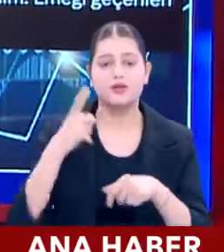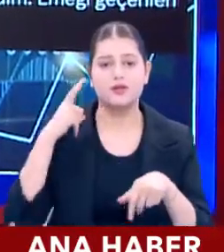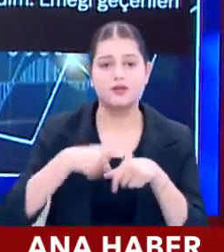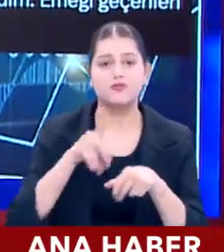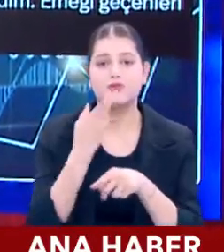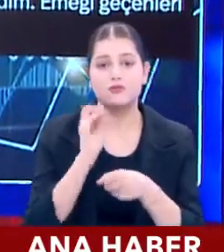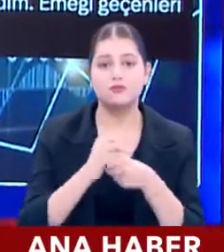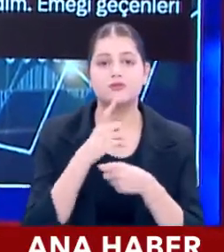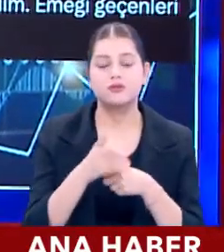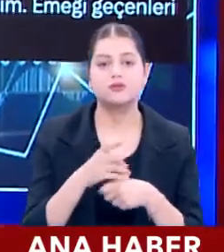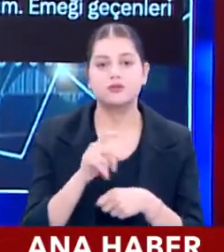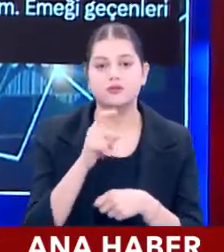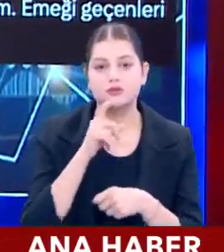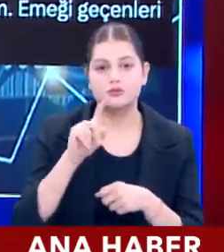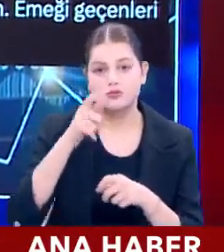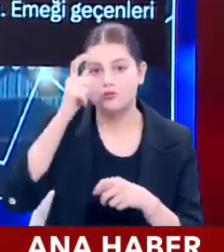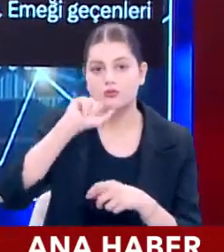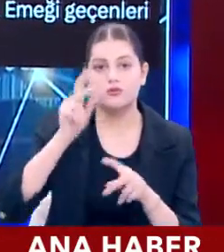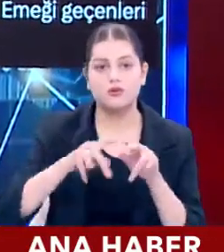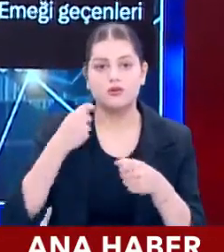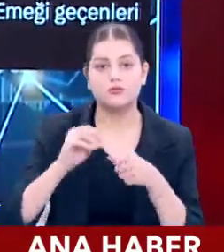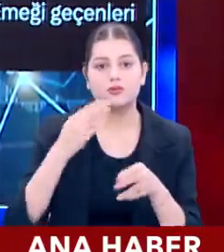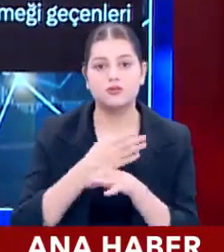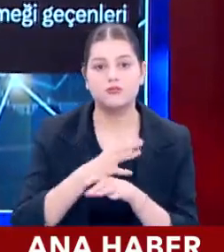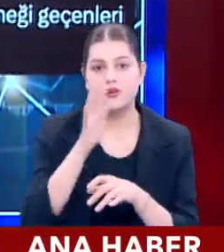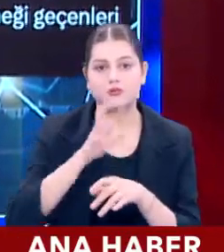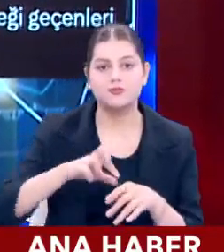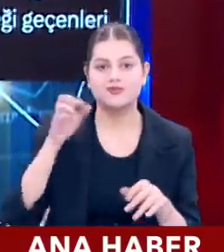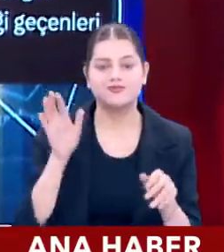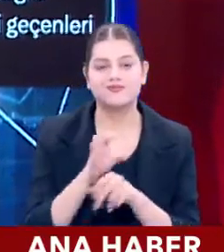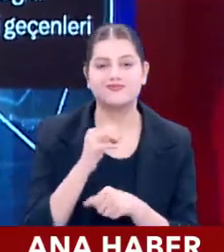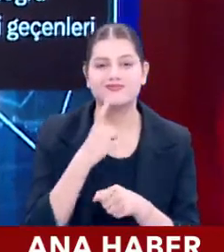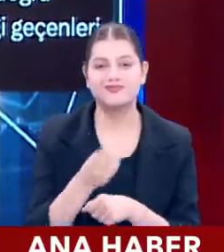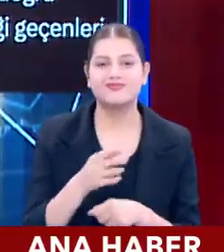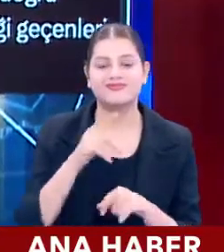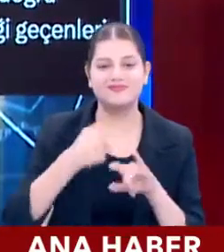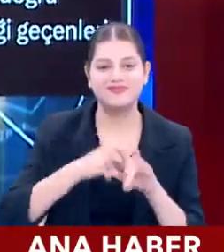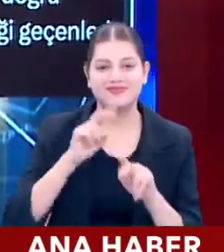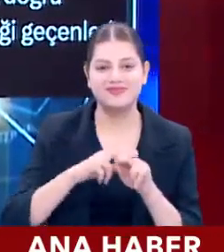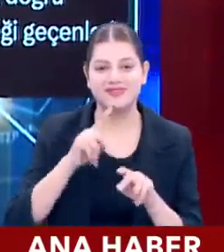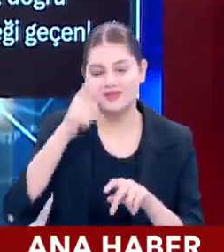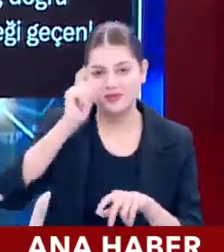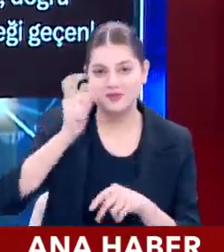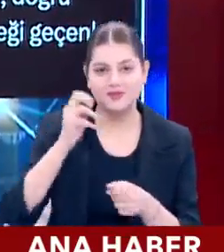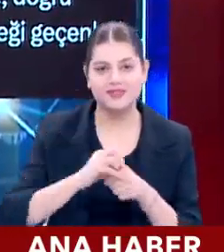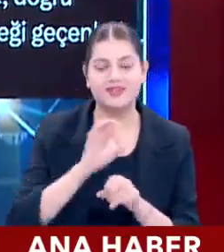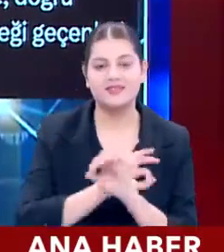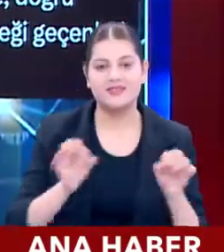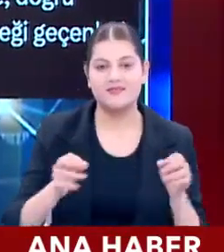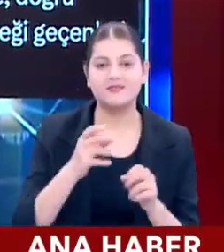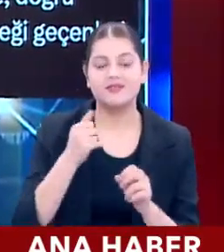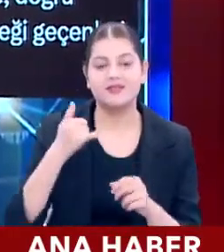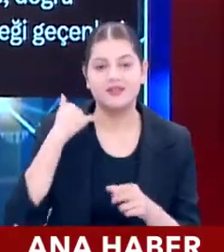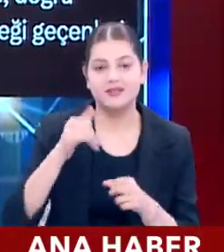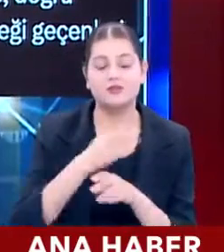inanmamıştım Yanılmışım Türkiye Cumhuriyeti Merkez Bankası Çat diye 500 puanı Demiş Hakan Kara Türkiye Cumhuriyeti Merkez Bankasından net bir